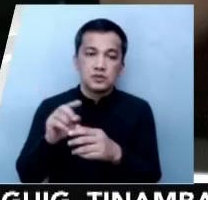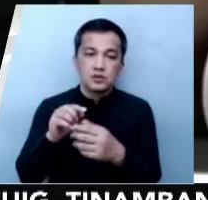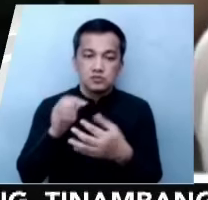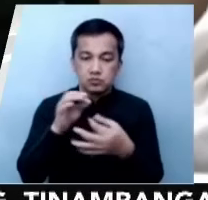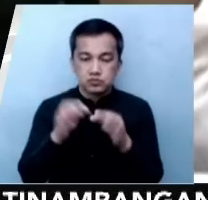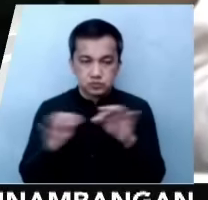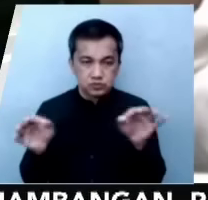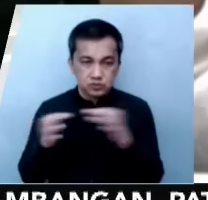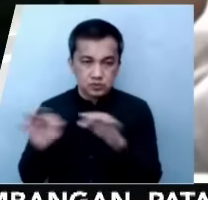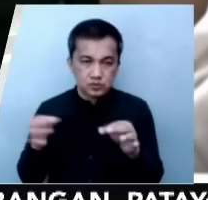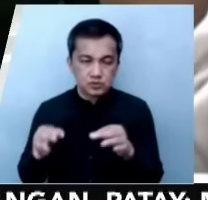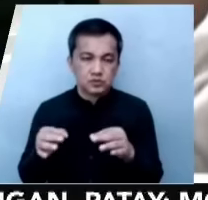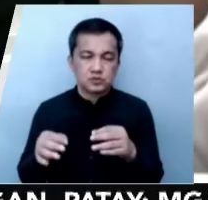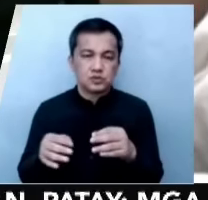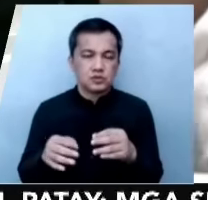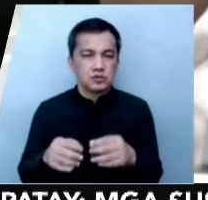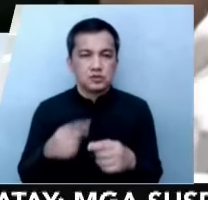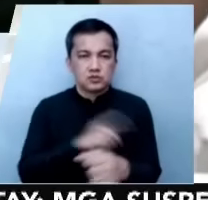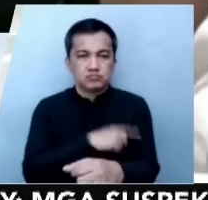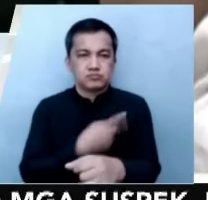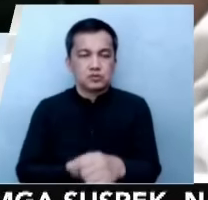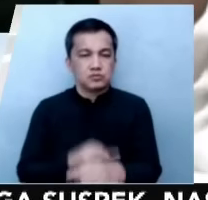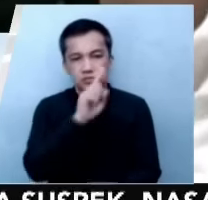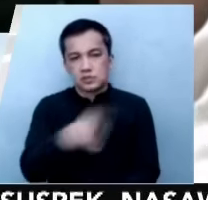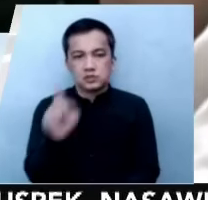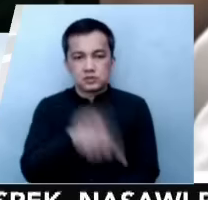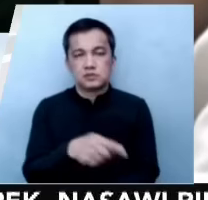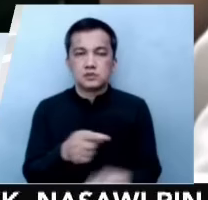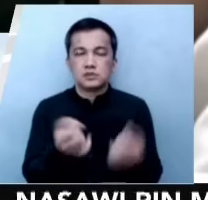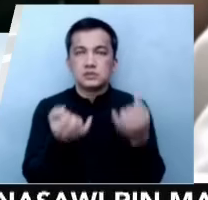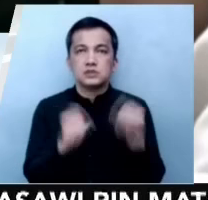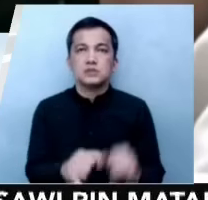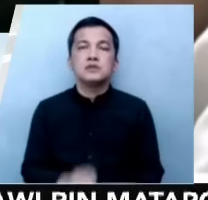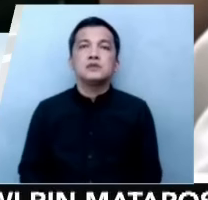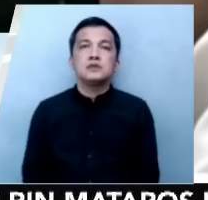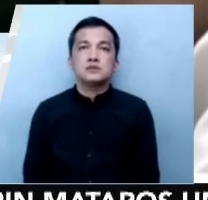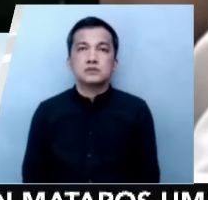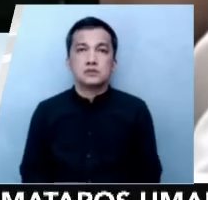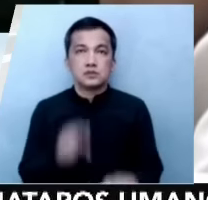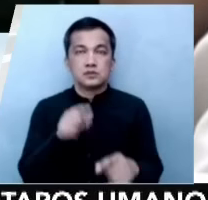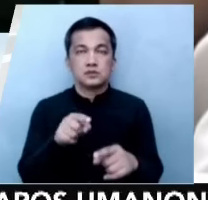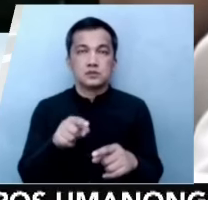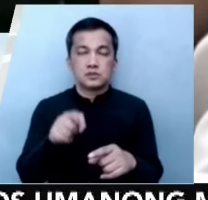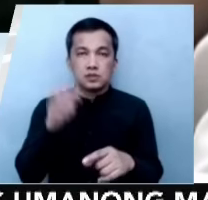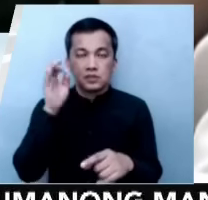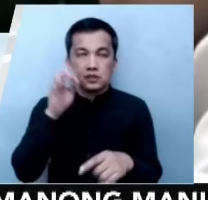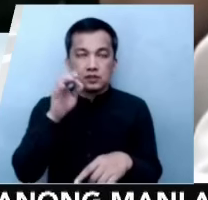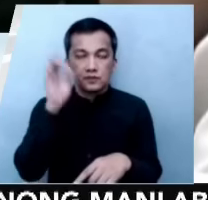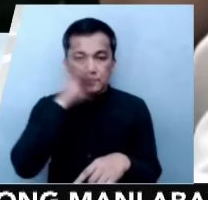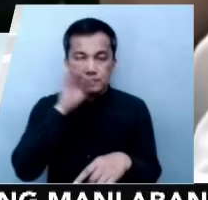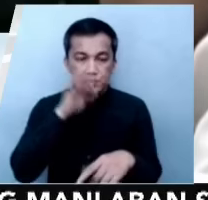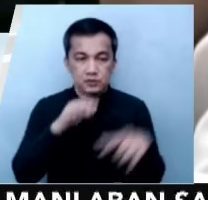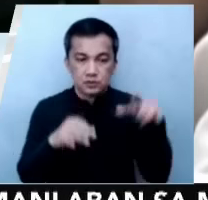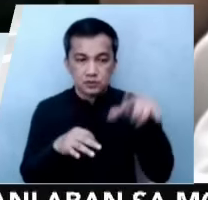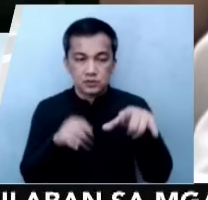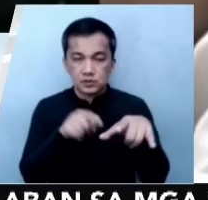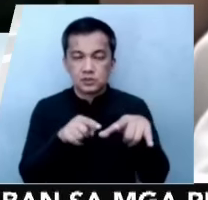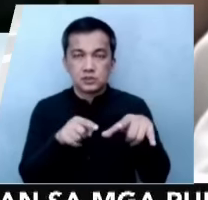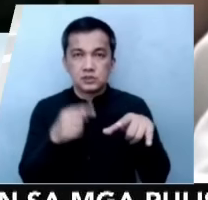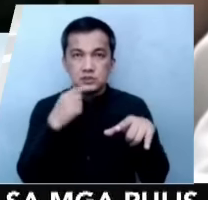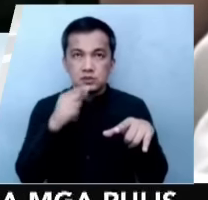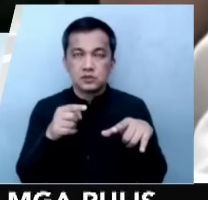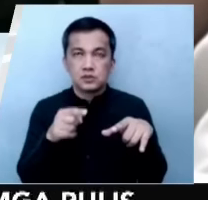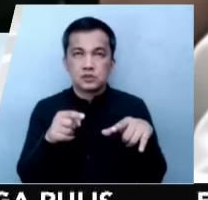strong condemnation of the incident and the fact that yung Philippine Air Force jet or plane posed no threat